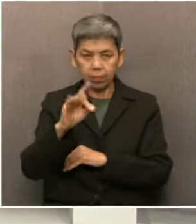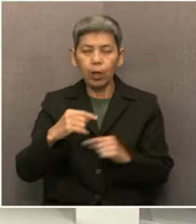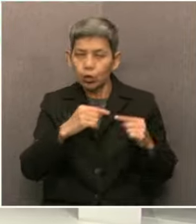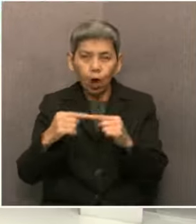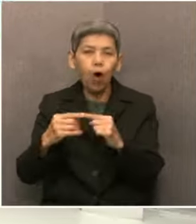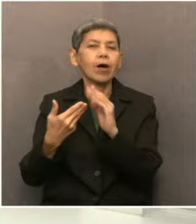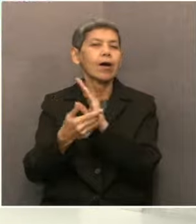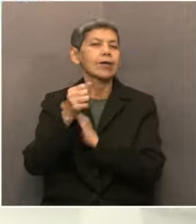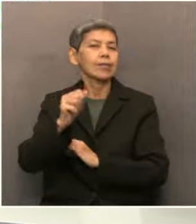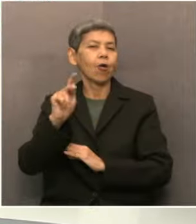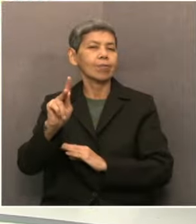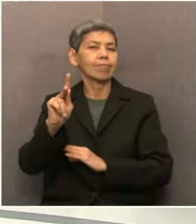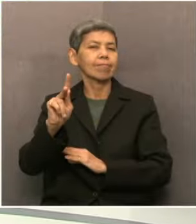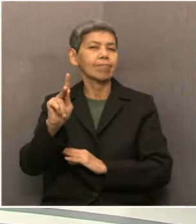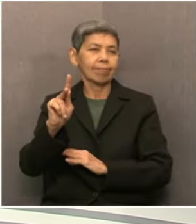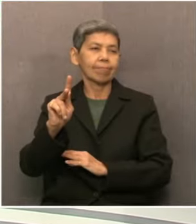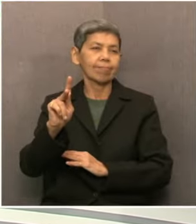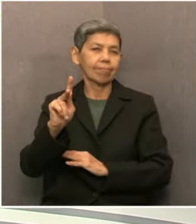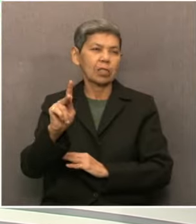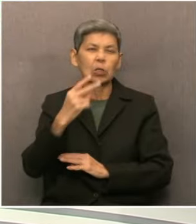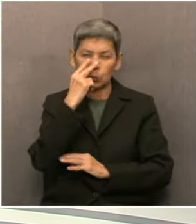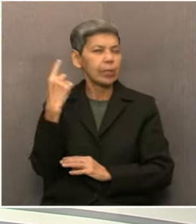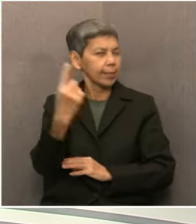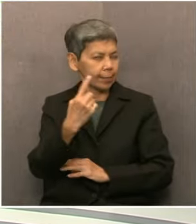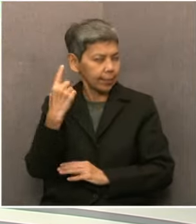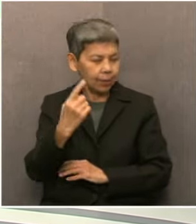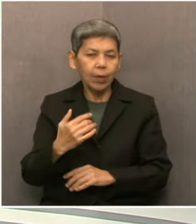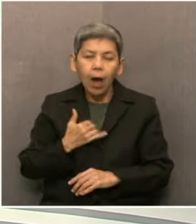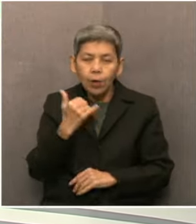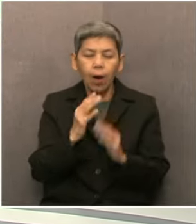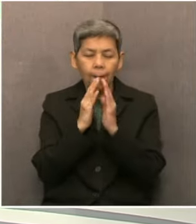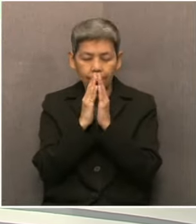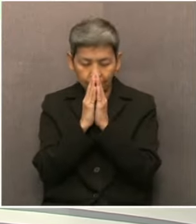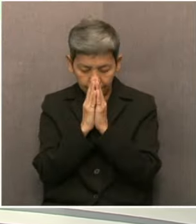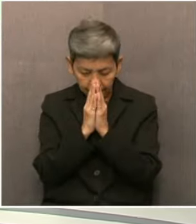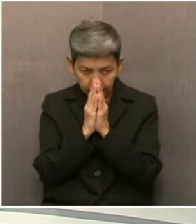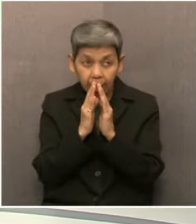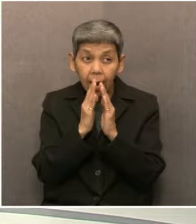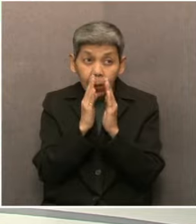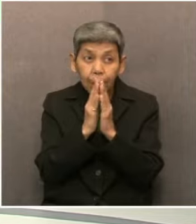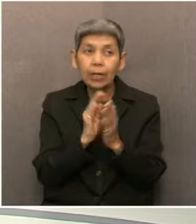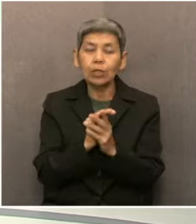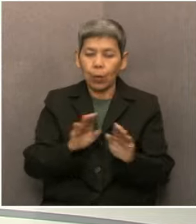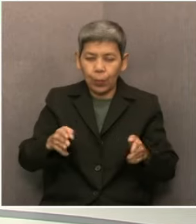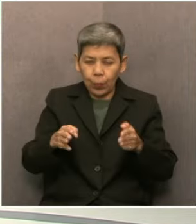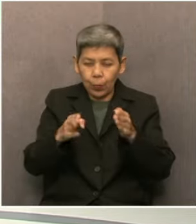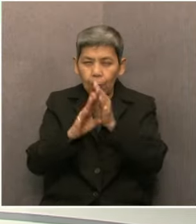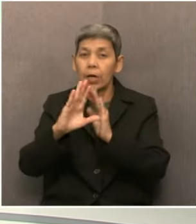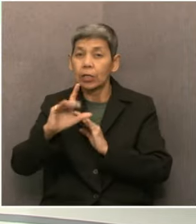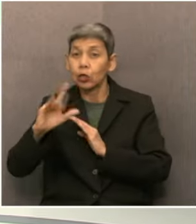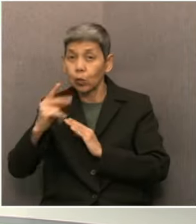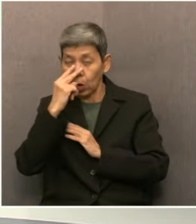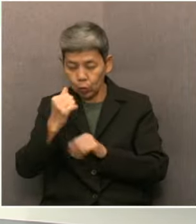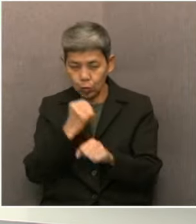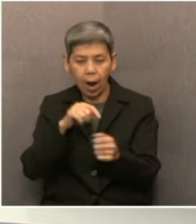จังหวัดสกลนครนะคะนี่ก็เป็นอีกเมืองที่น่าเที่ยวท่านจะไปสักการะพระธาตุเชิงชุมวรวิหารนะคะที่